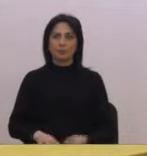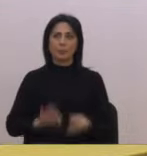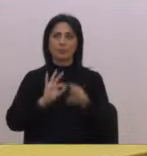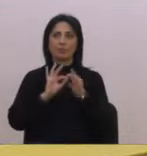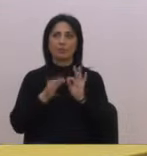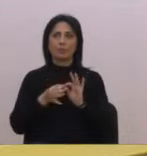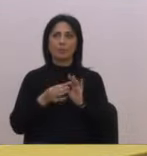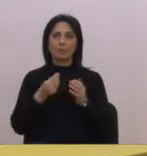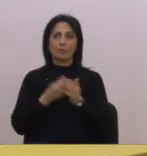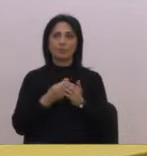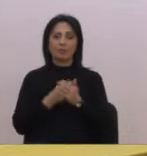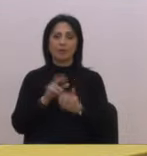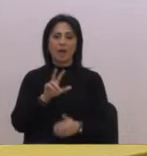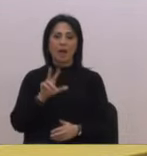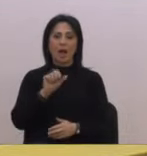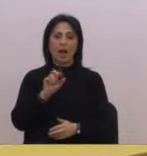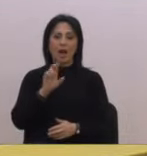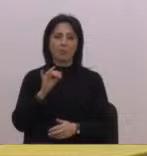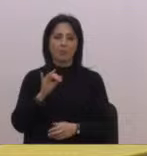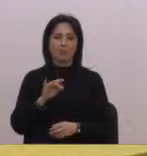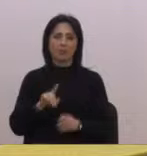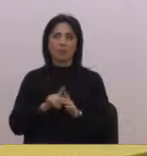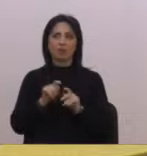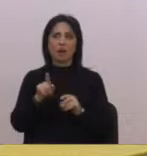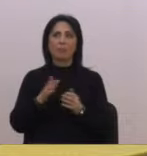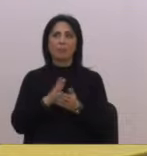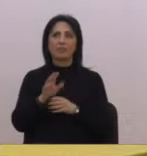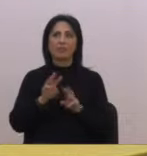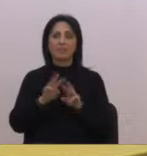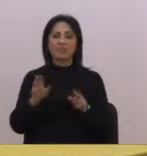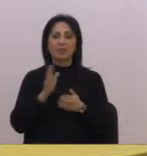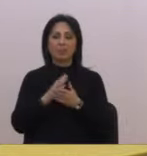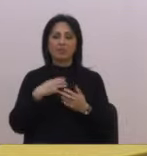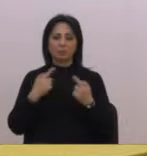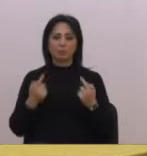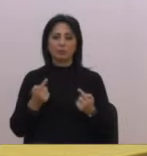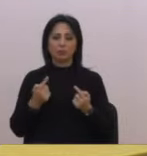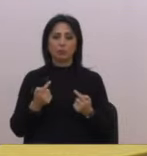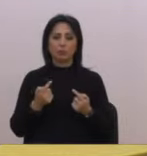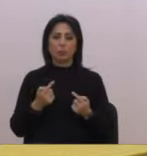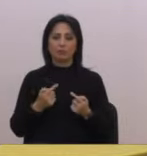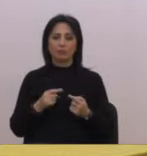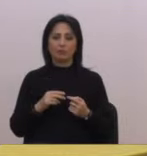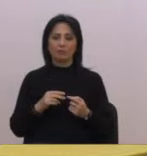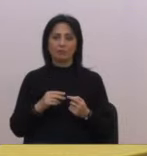კონკრეტულად ფინანსური ჰაბის შექმნასთან დაკავშირებით. ამ მართულებით სამინისტროს აქვს მნიშვნელოვანი